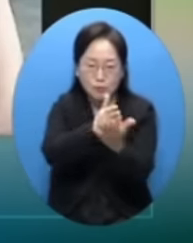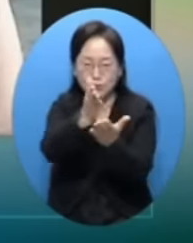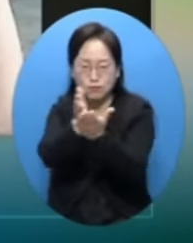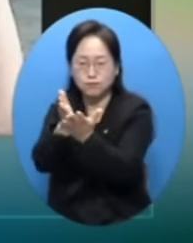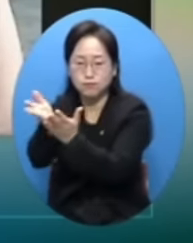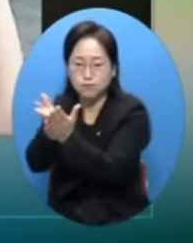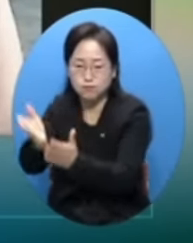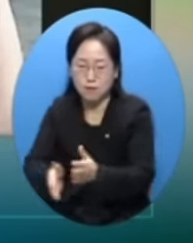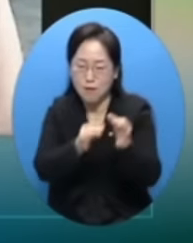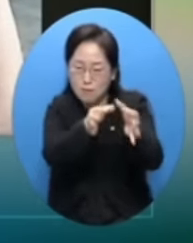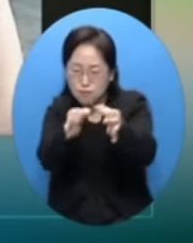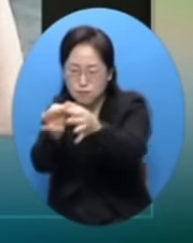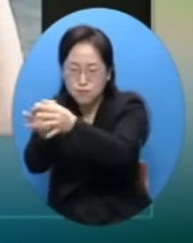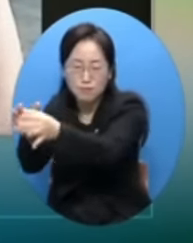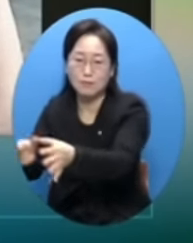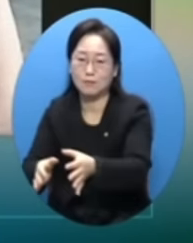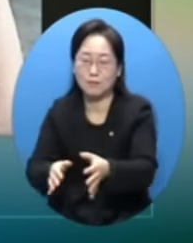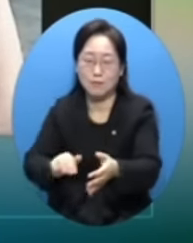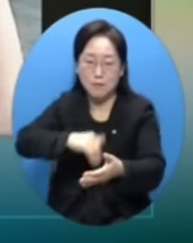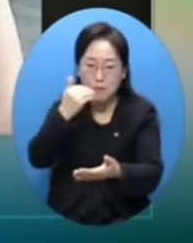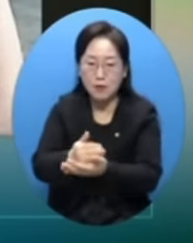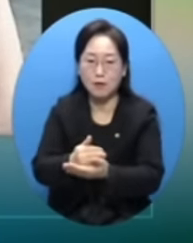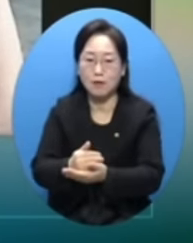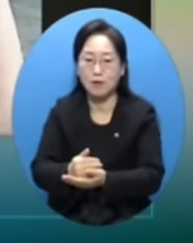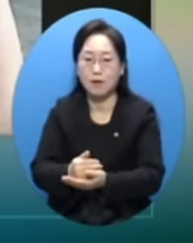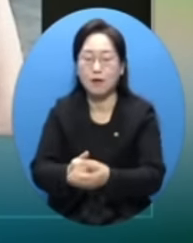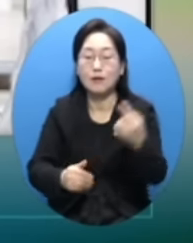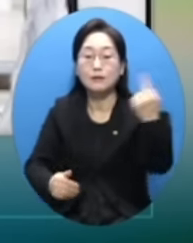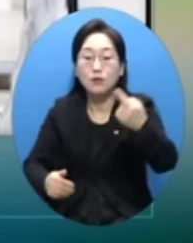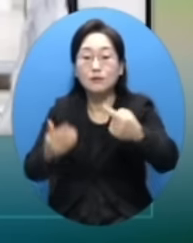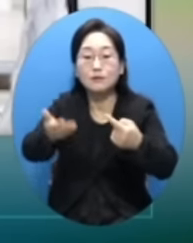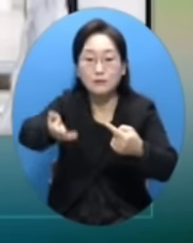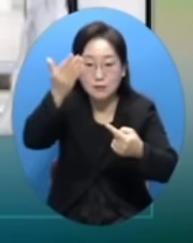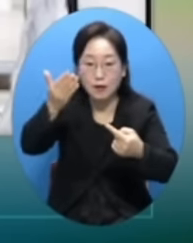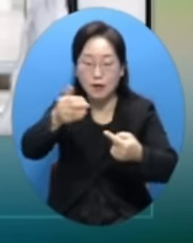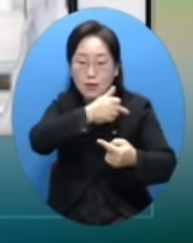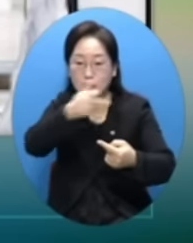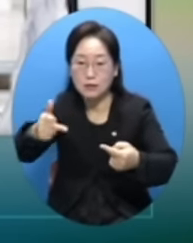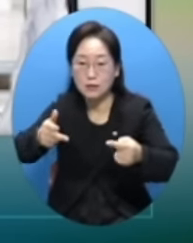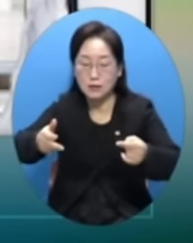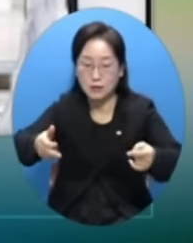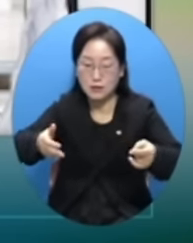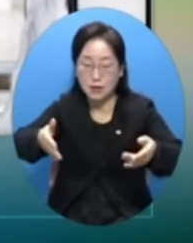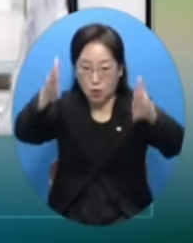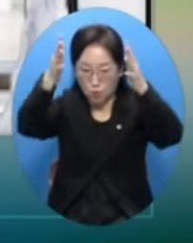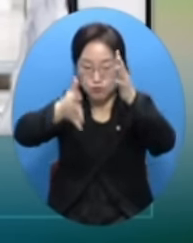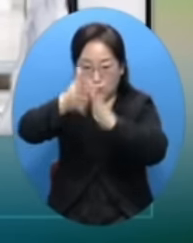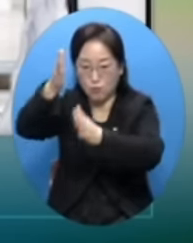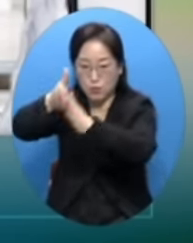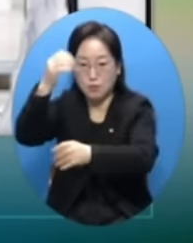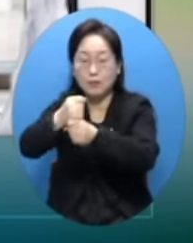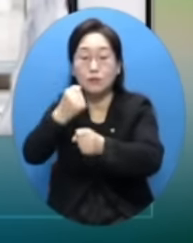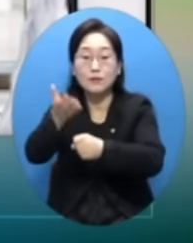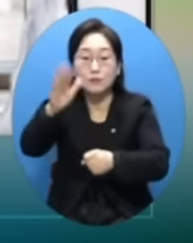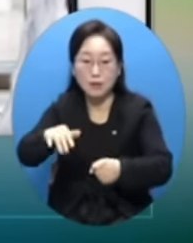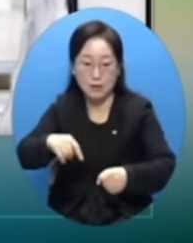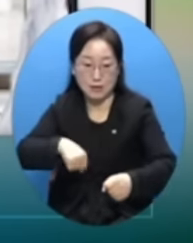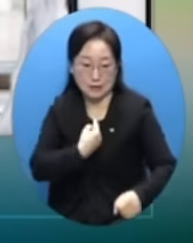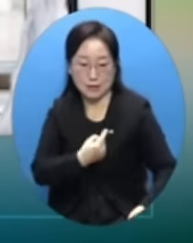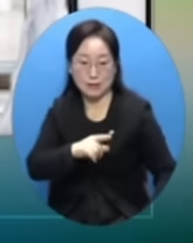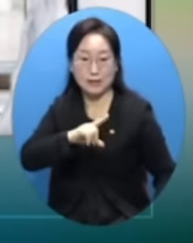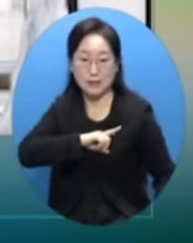없습니다 그가 기부를 통해서 약 천여개 넘 넘는 큰 건물들을 지었는데 단 한 군데도 자기 이름을